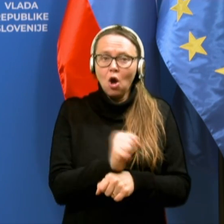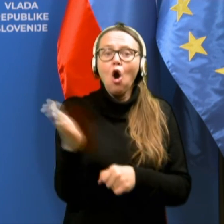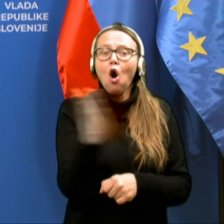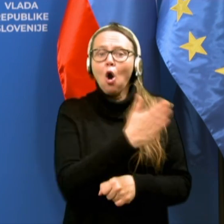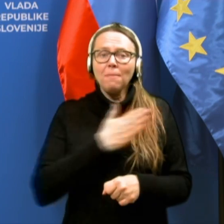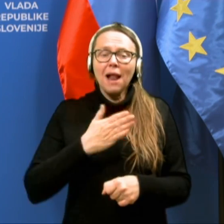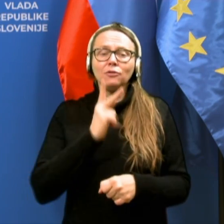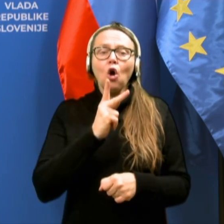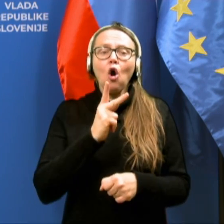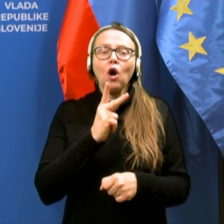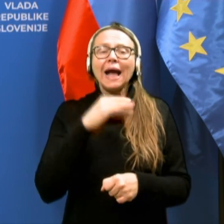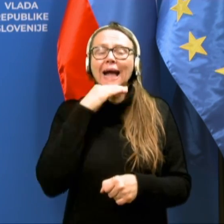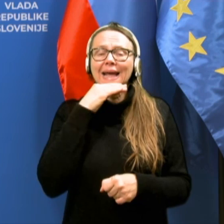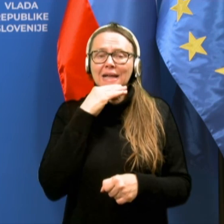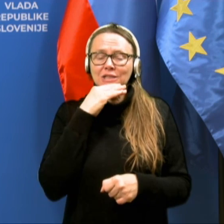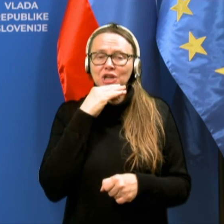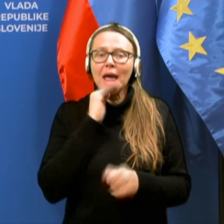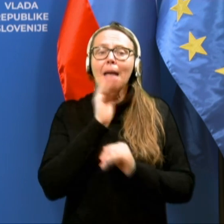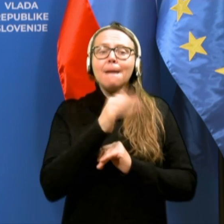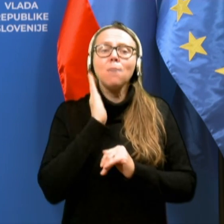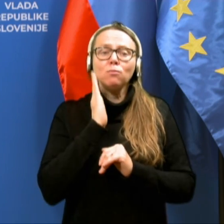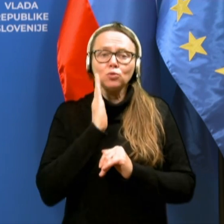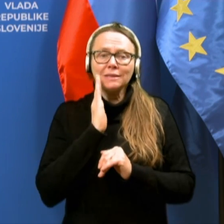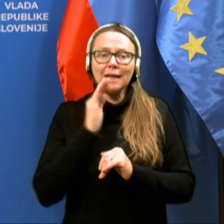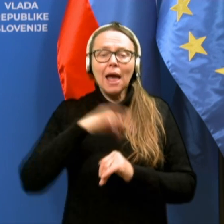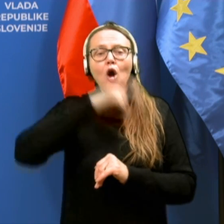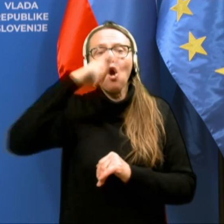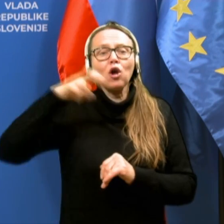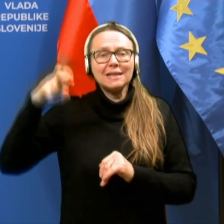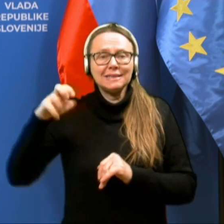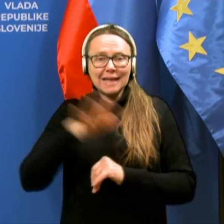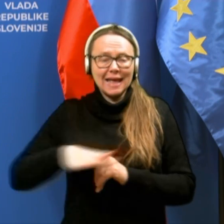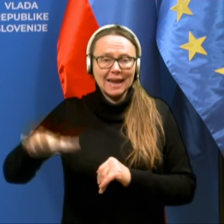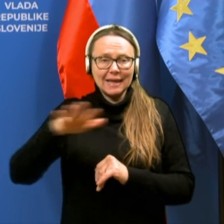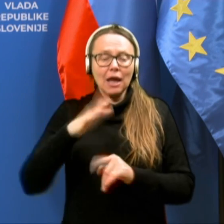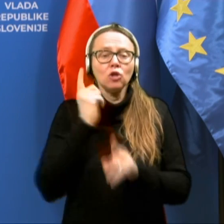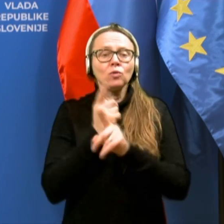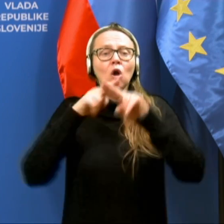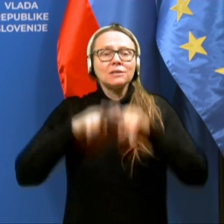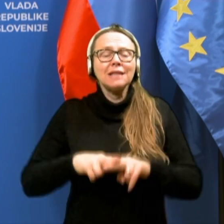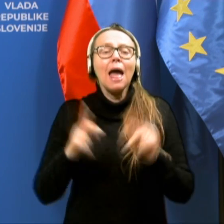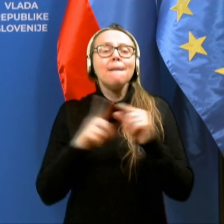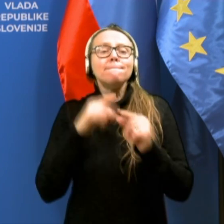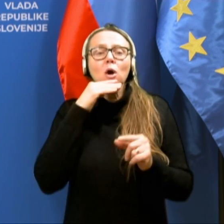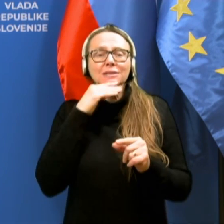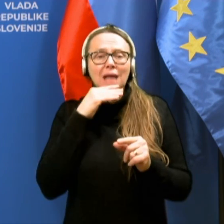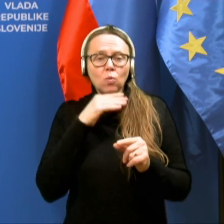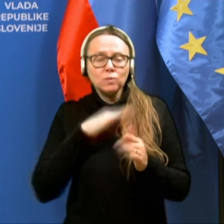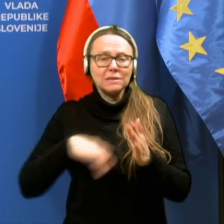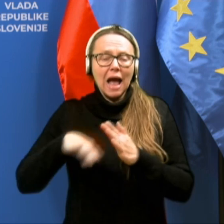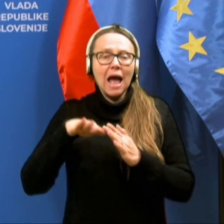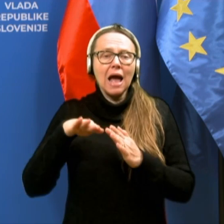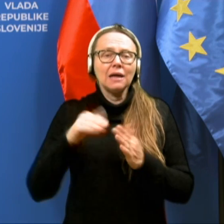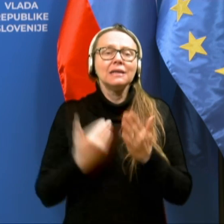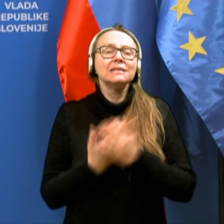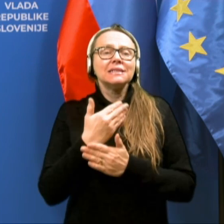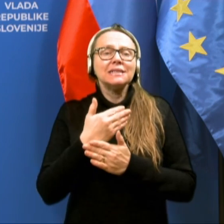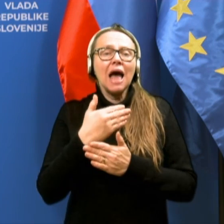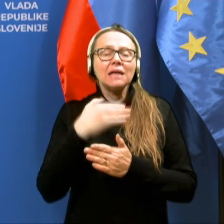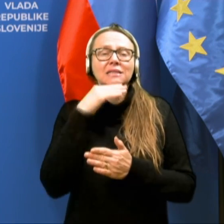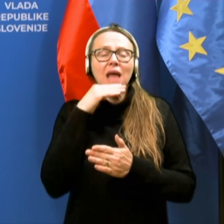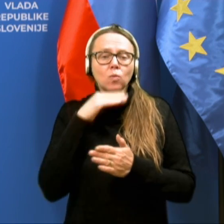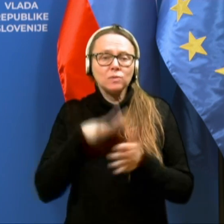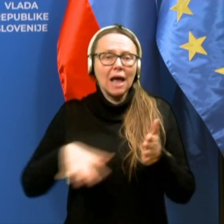Obalno-kraške, Pomurske in Gorenjske regije, še vedno ostaja visoko število novih okužb tudi v Posavski in Zasavski regiji. Slabši